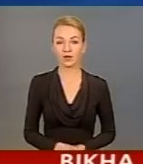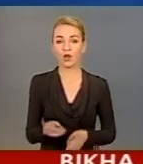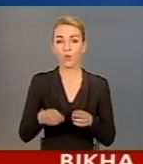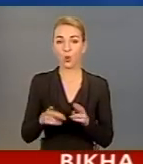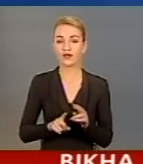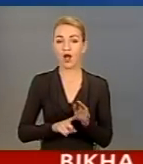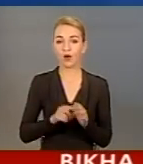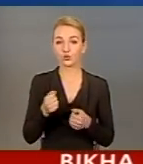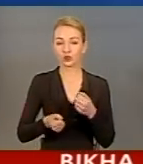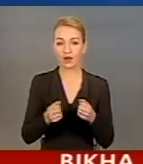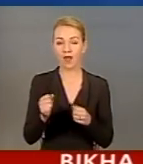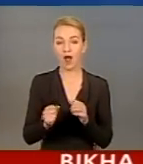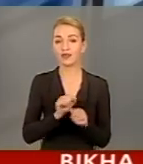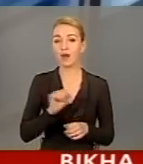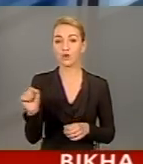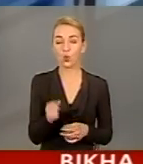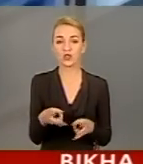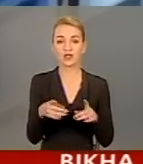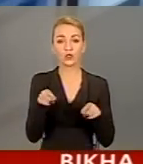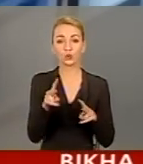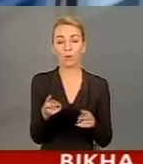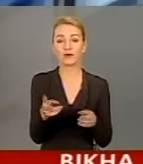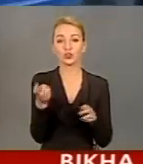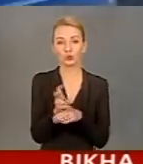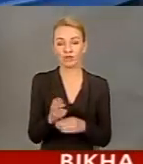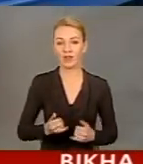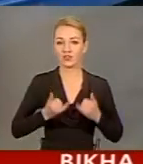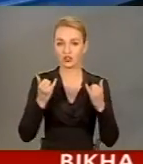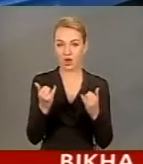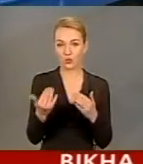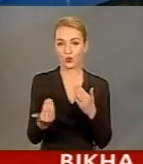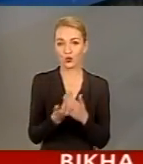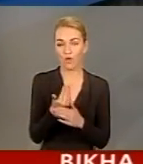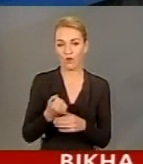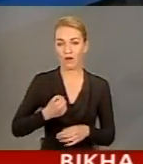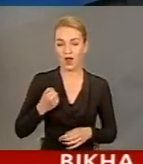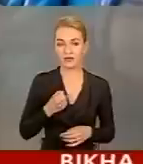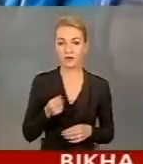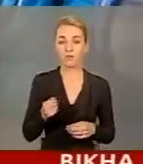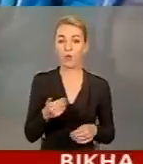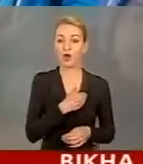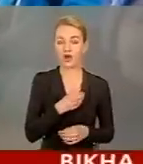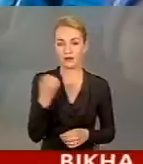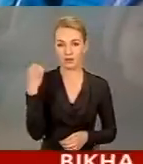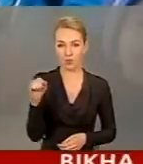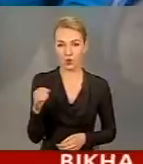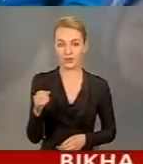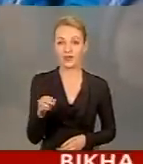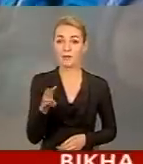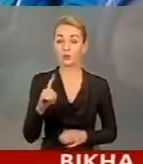Потяг рушає, а на пероні залишаються ті, хто прийшов віддати шану новобранцеві та побажати перемоги. Ми узнали, що сьогодні